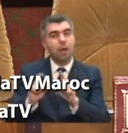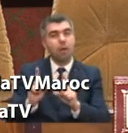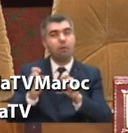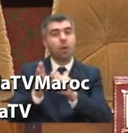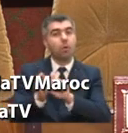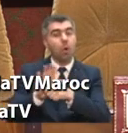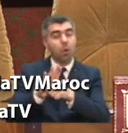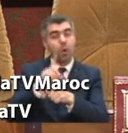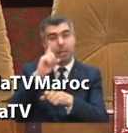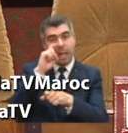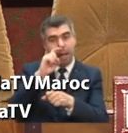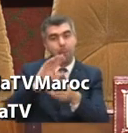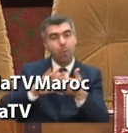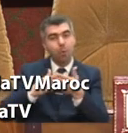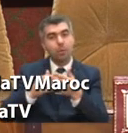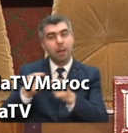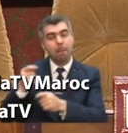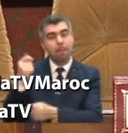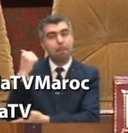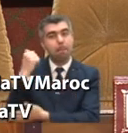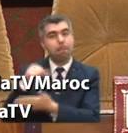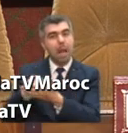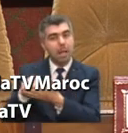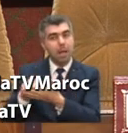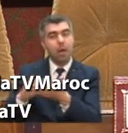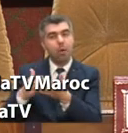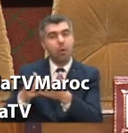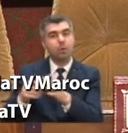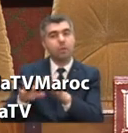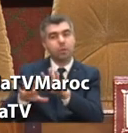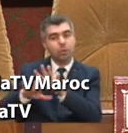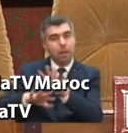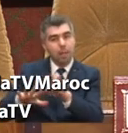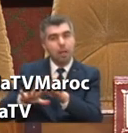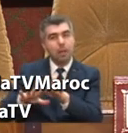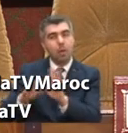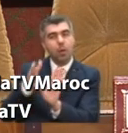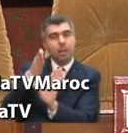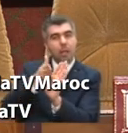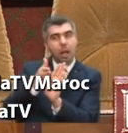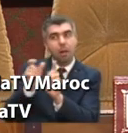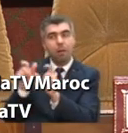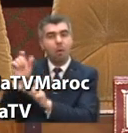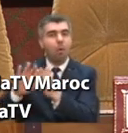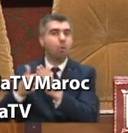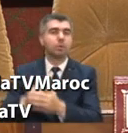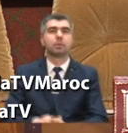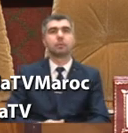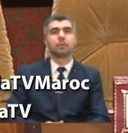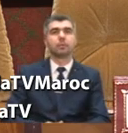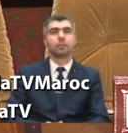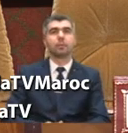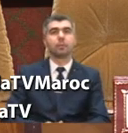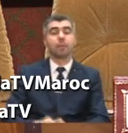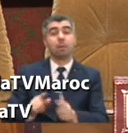وتداعياتها الاقتصادية والمالية والاجتماعية والحقوقية والإنسانية والتضامنية. امتحانا يتمثل